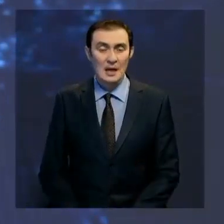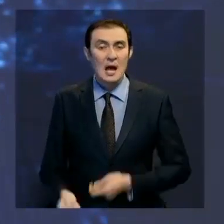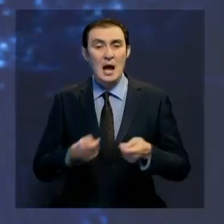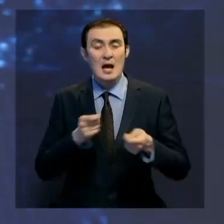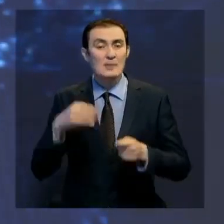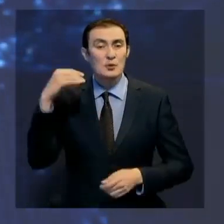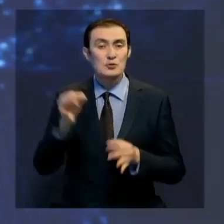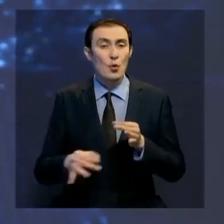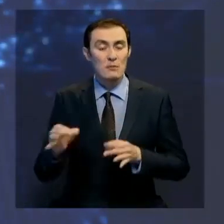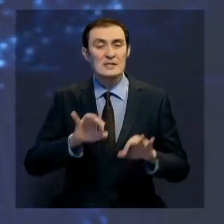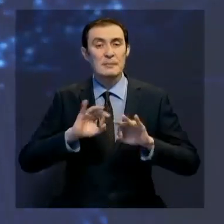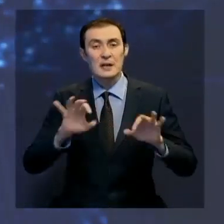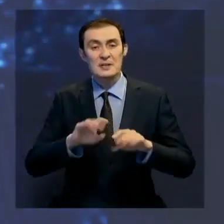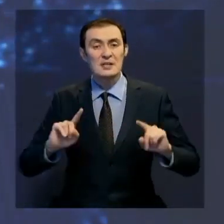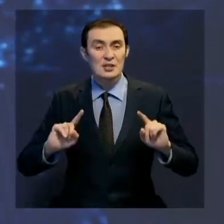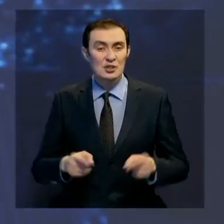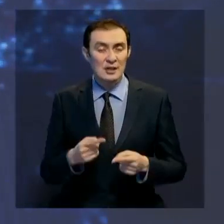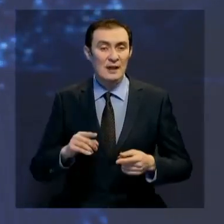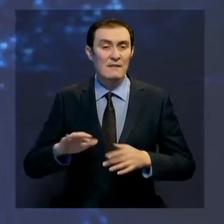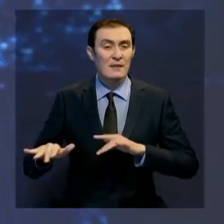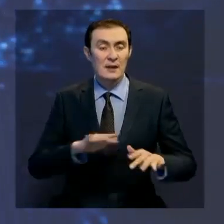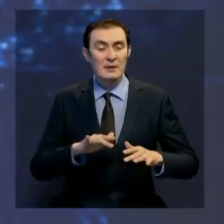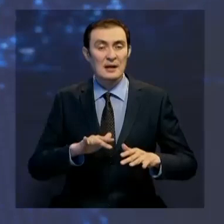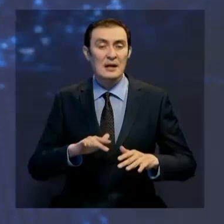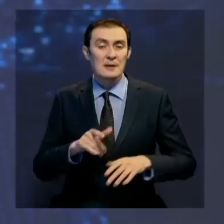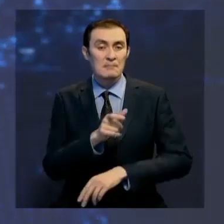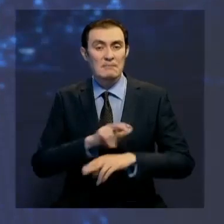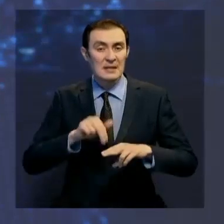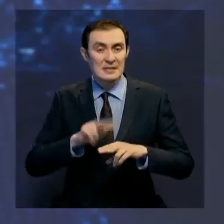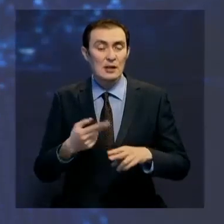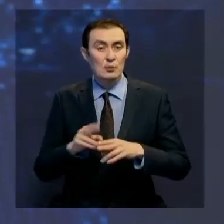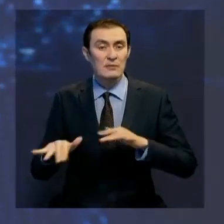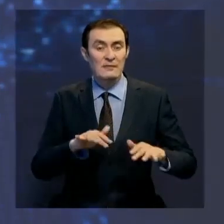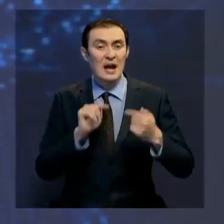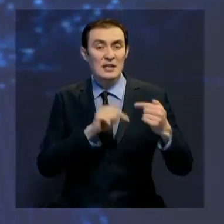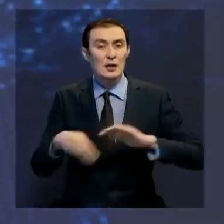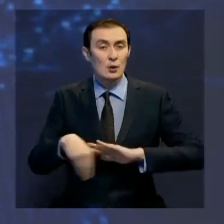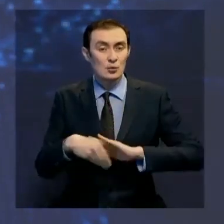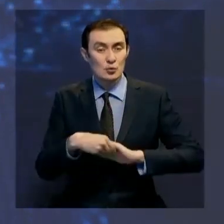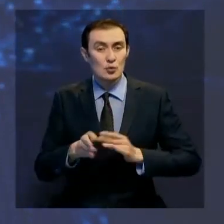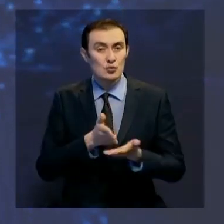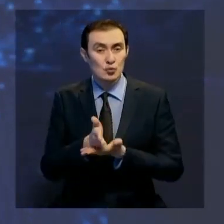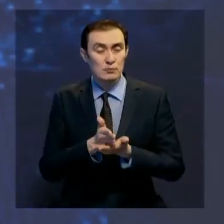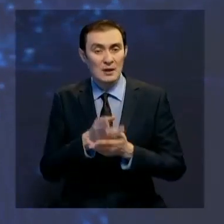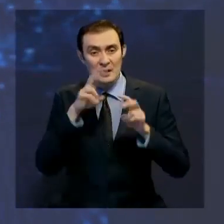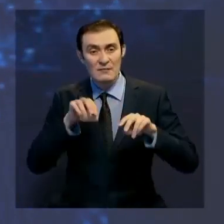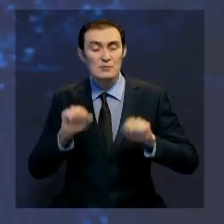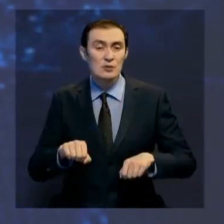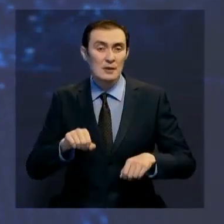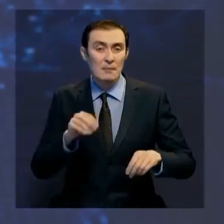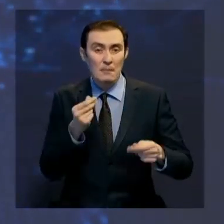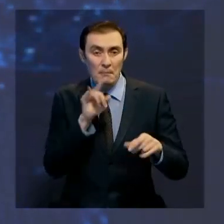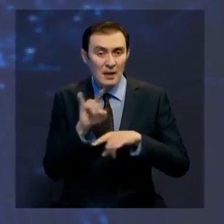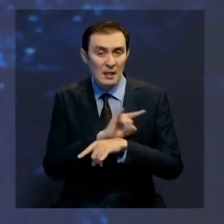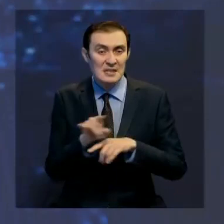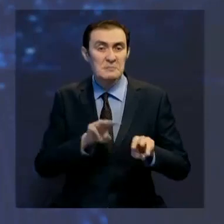Аким Актюбинской области прокомментировал задержание в рамках спецоперации, которую провел «Антикор». Они расследуют возможные